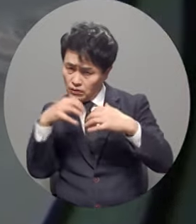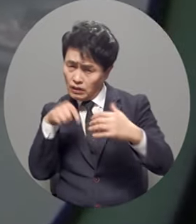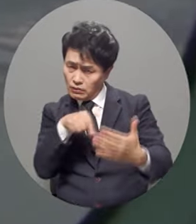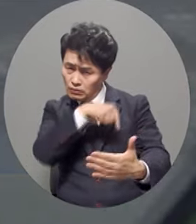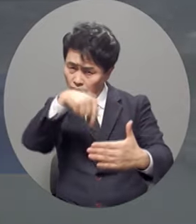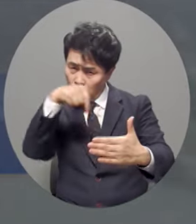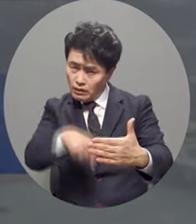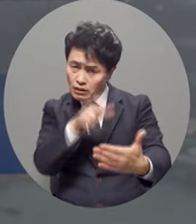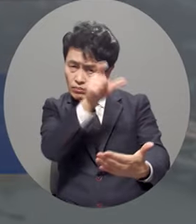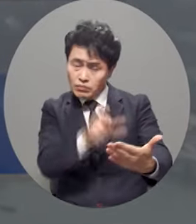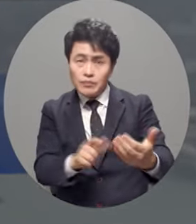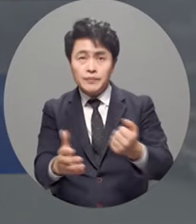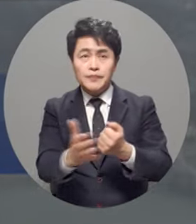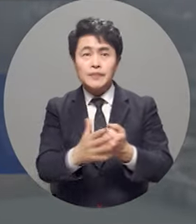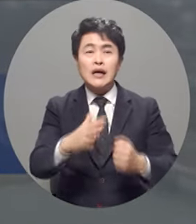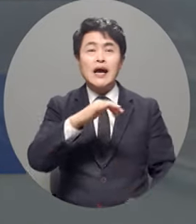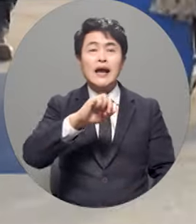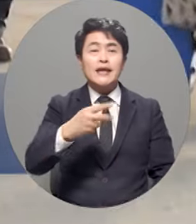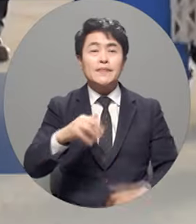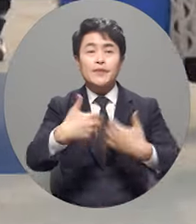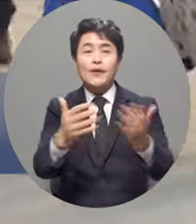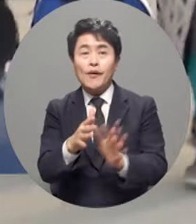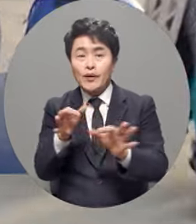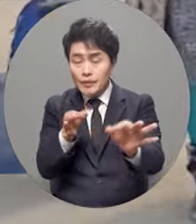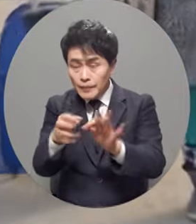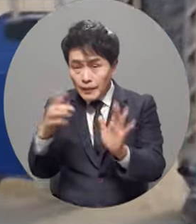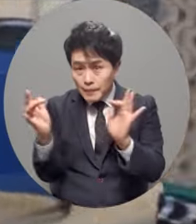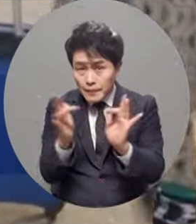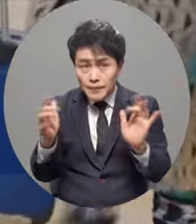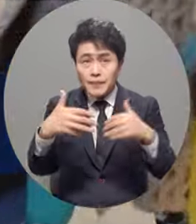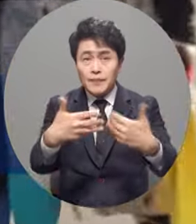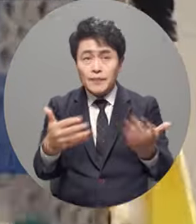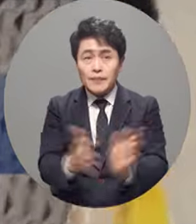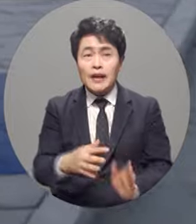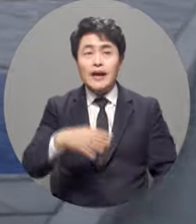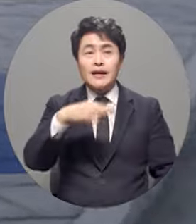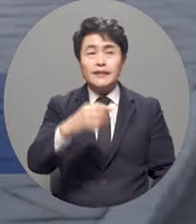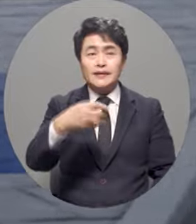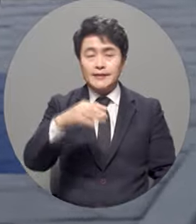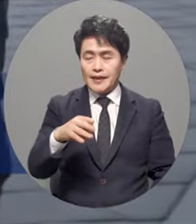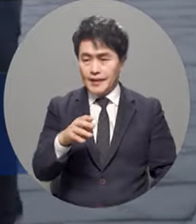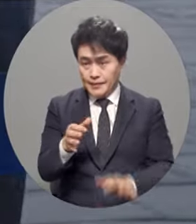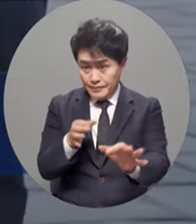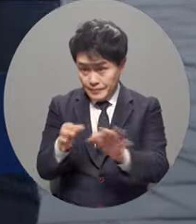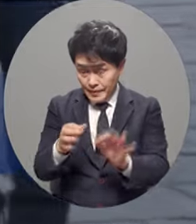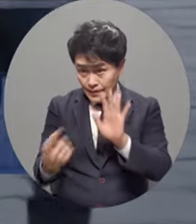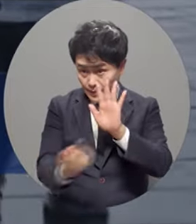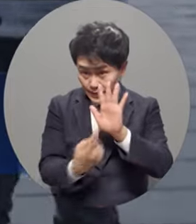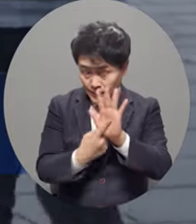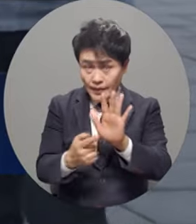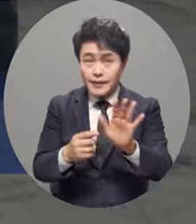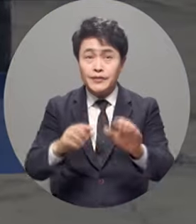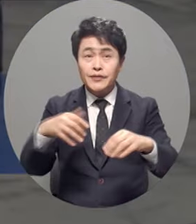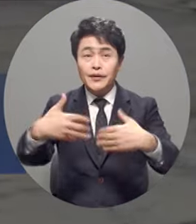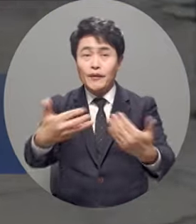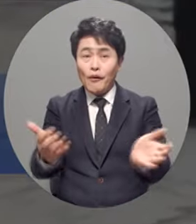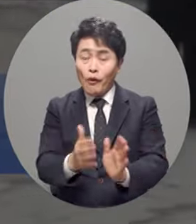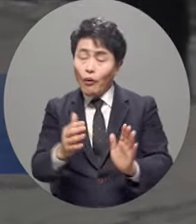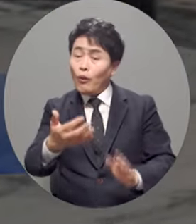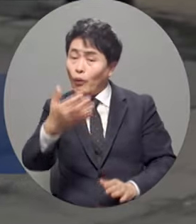나옵니다 인플루언서 마케팅인 거죠 트렌디 마케팅 효과까지도 이제는 수용을 해서 어느 정도